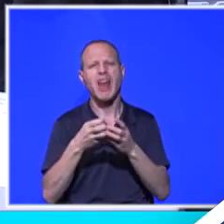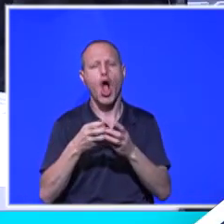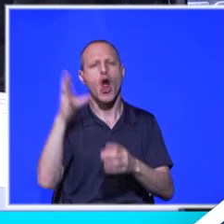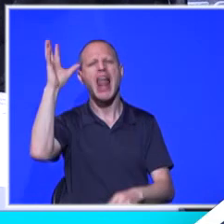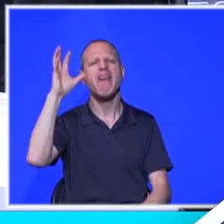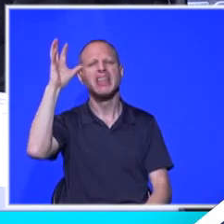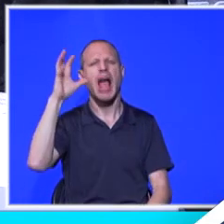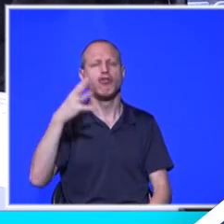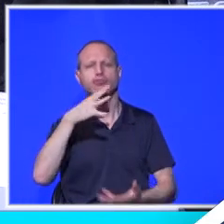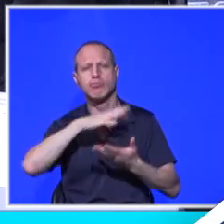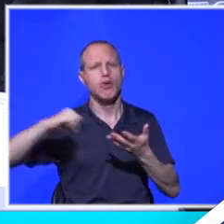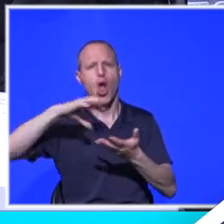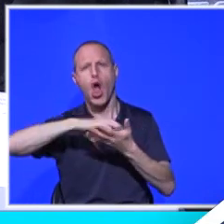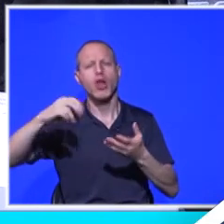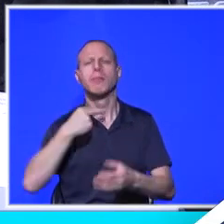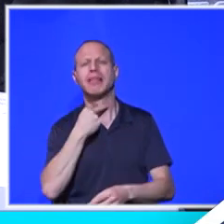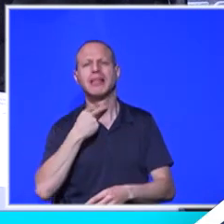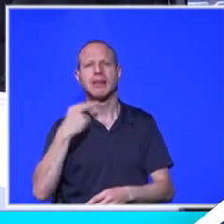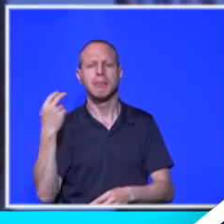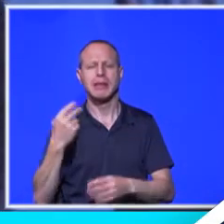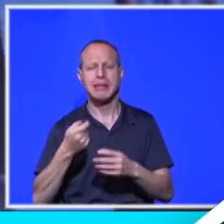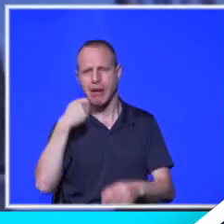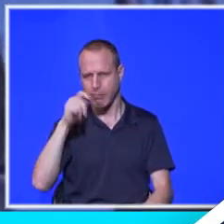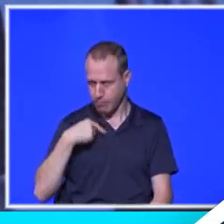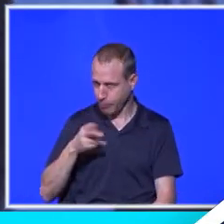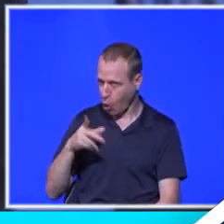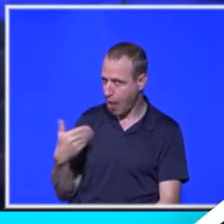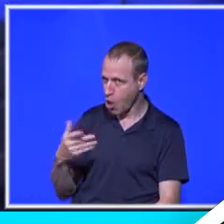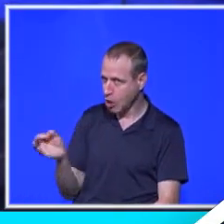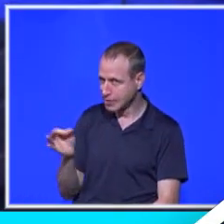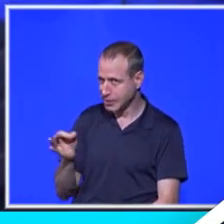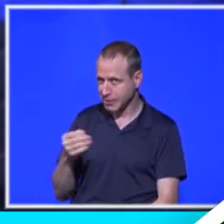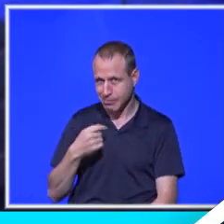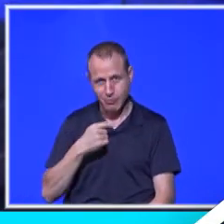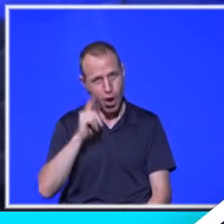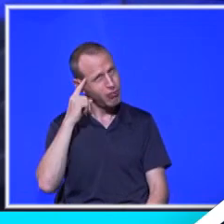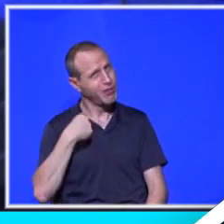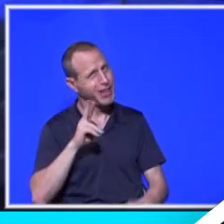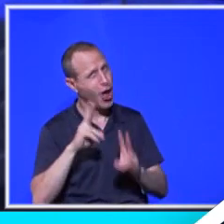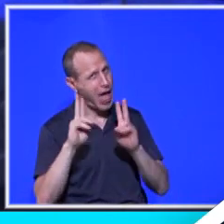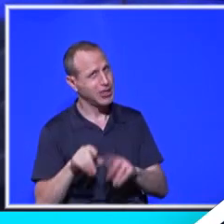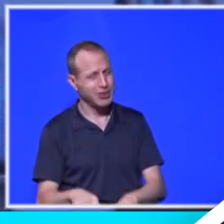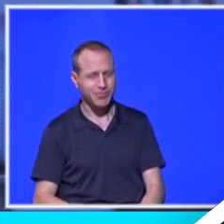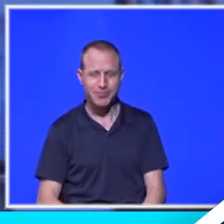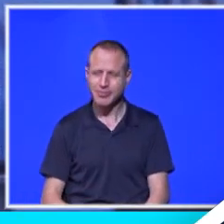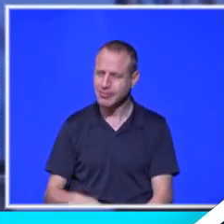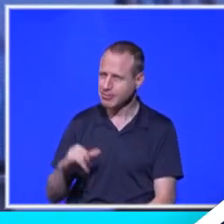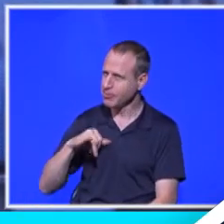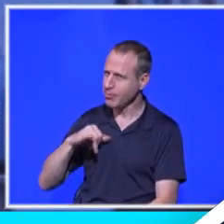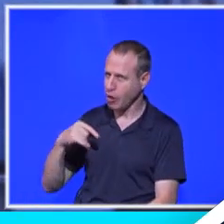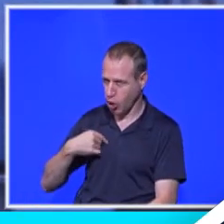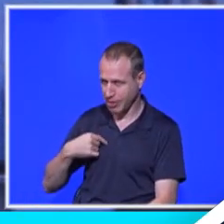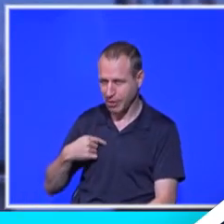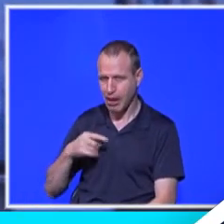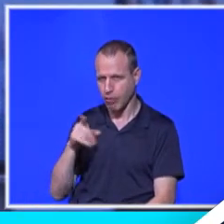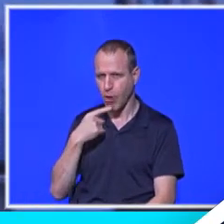שנוגסות בנו מנדטים יקרים. יכולה להיות רגע צינית? אני לא חושב שאני אוכל לעצור את זה. אני, מעניין אותי,